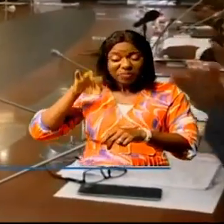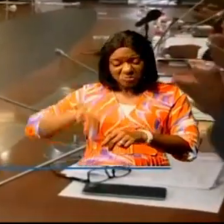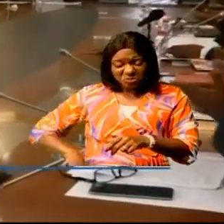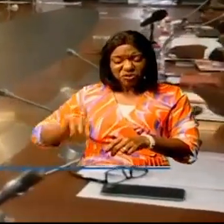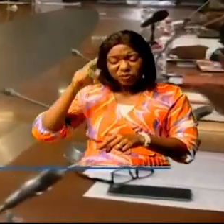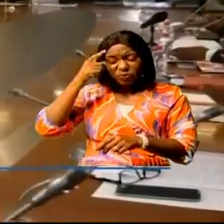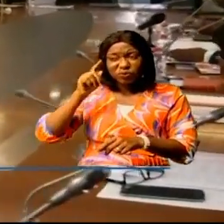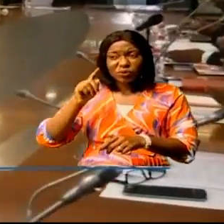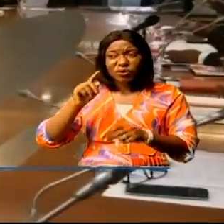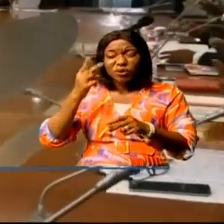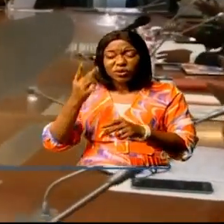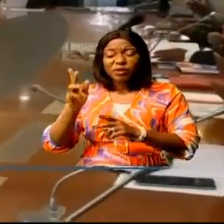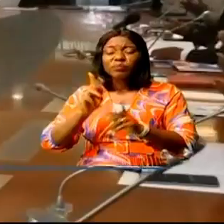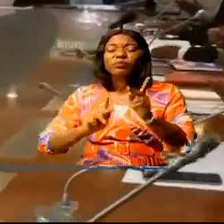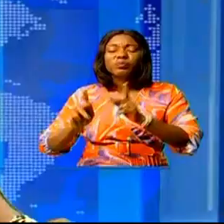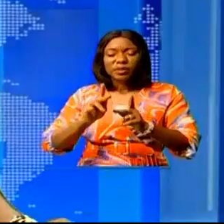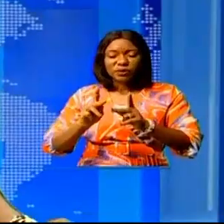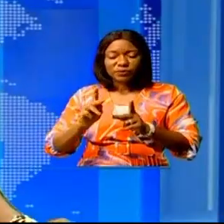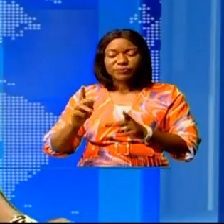deux rives.